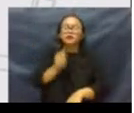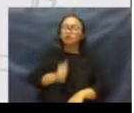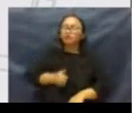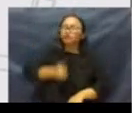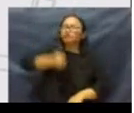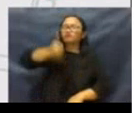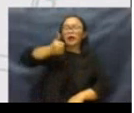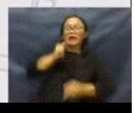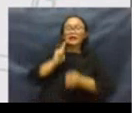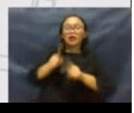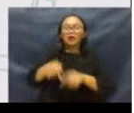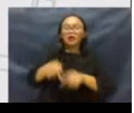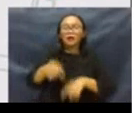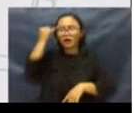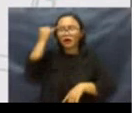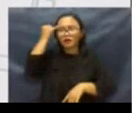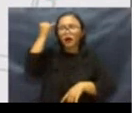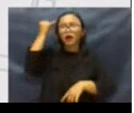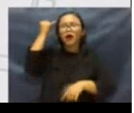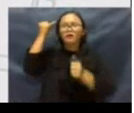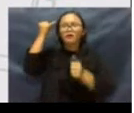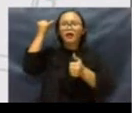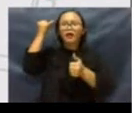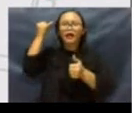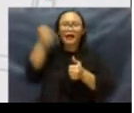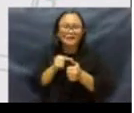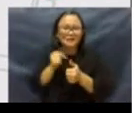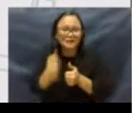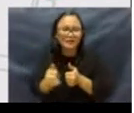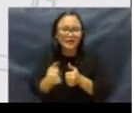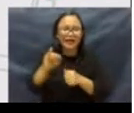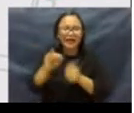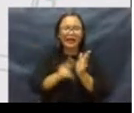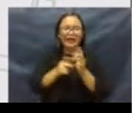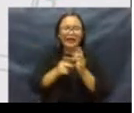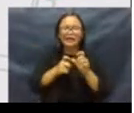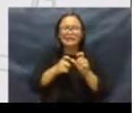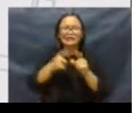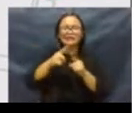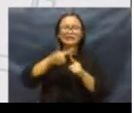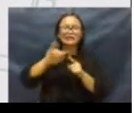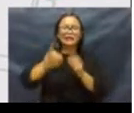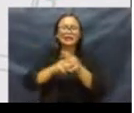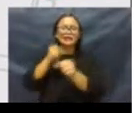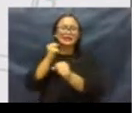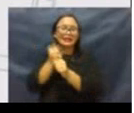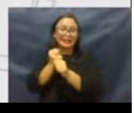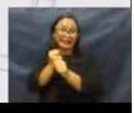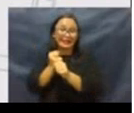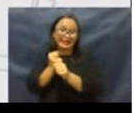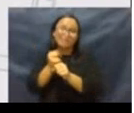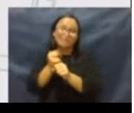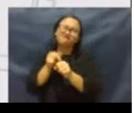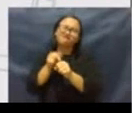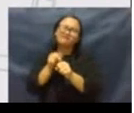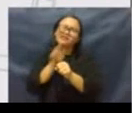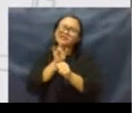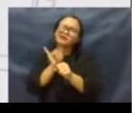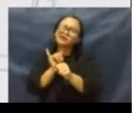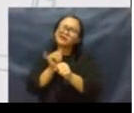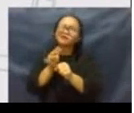jadi insting. Insting juga dalam tanda kutip, karena insting itu adalah sesuatu yang sebetulnya sifatnya genetika.